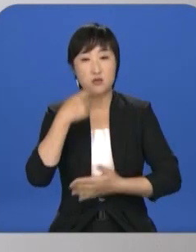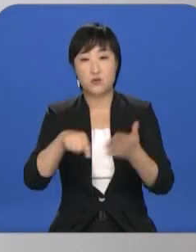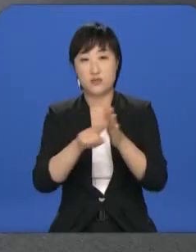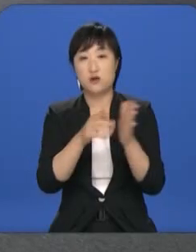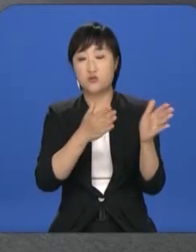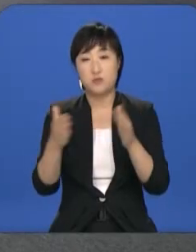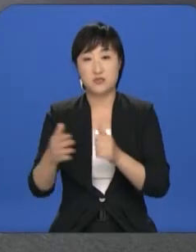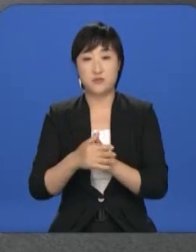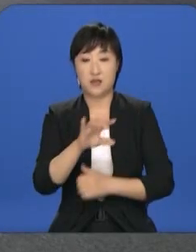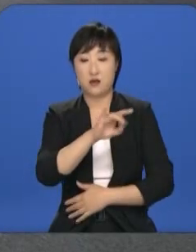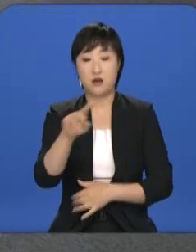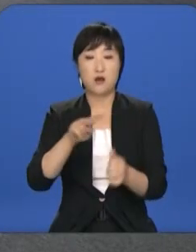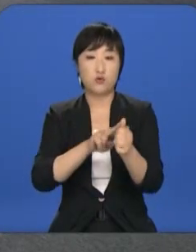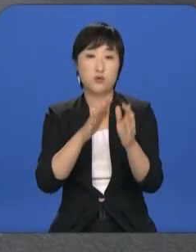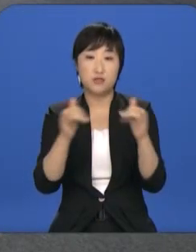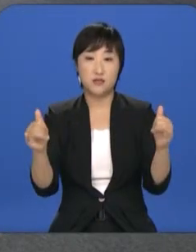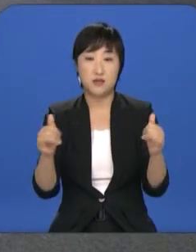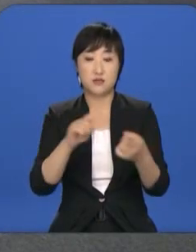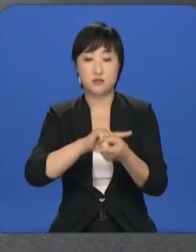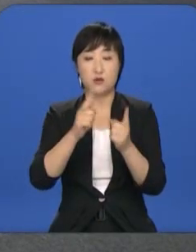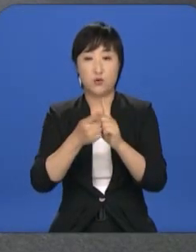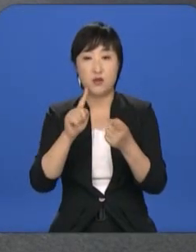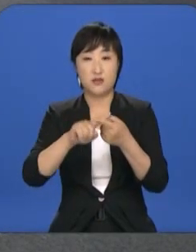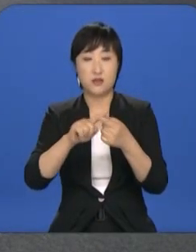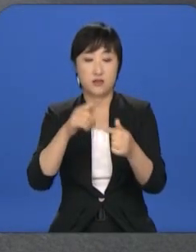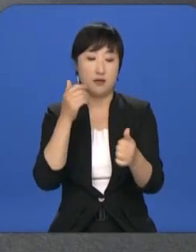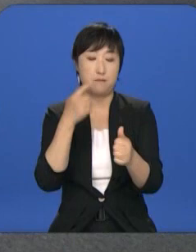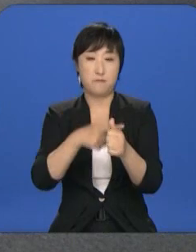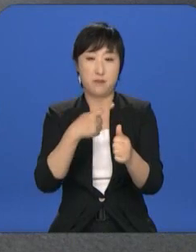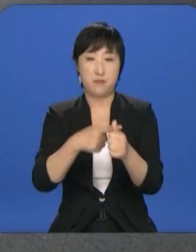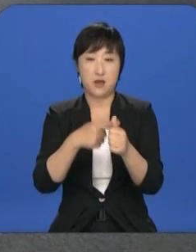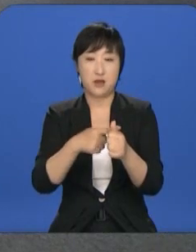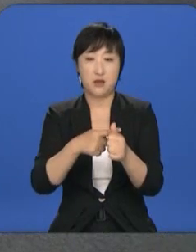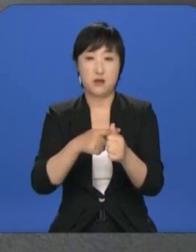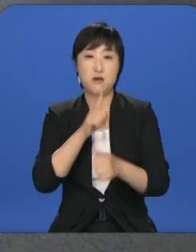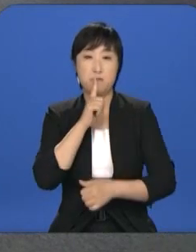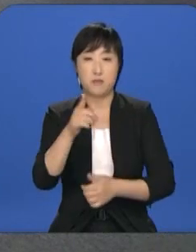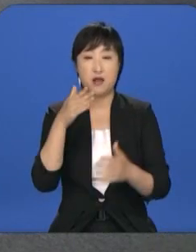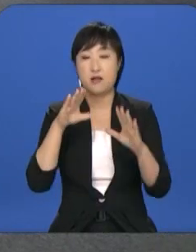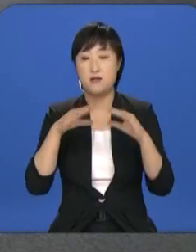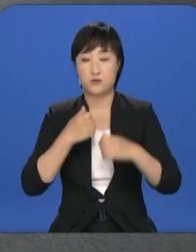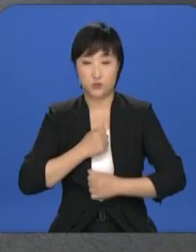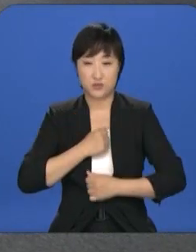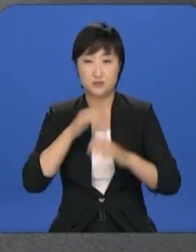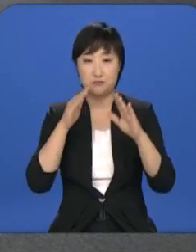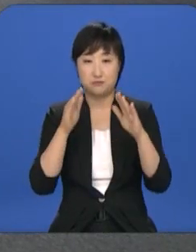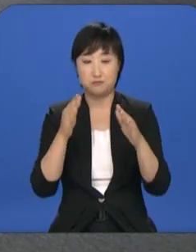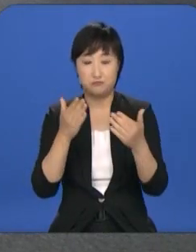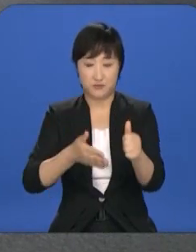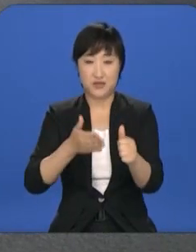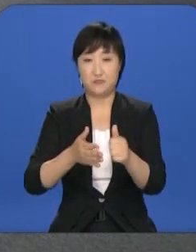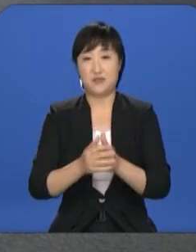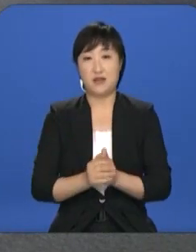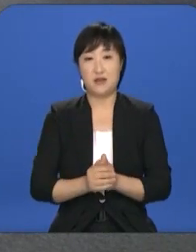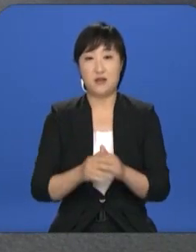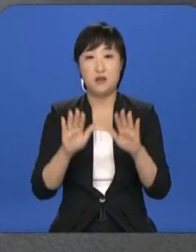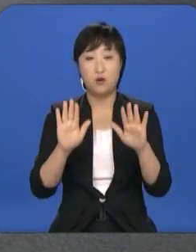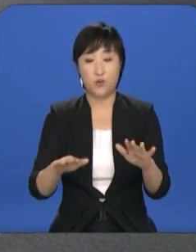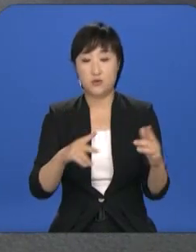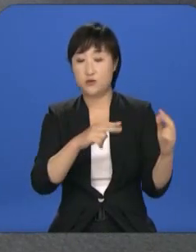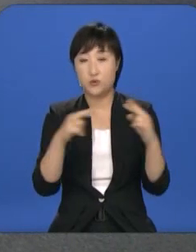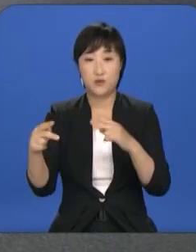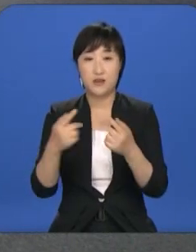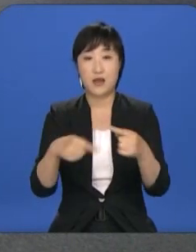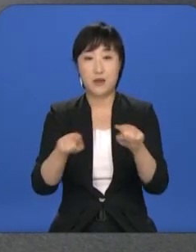마련됐습니다. 따라서 각 후보들께서는 상대 후보에 대한 인신공격이나 비방하는 발언은 삼가주시기를 부탁드립니다. 그럼